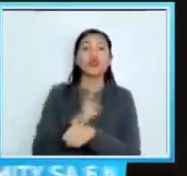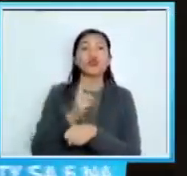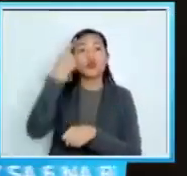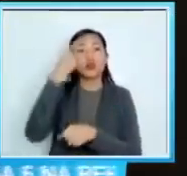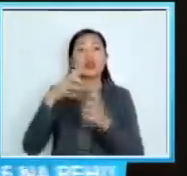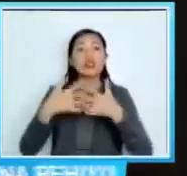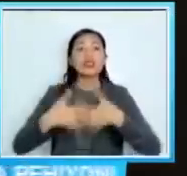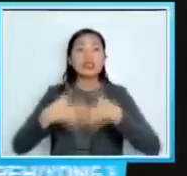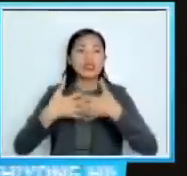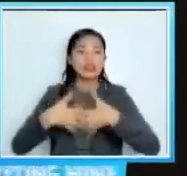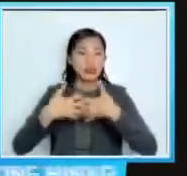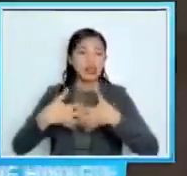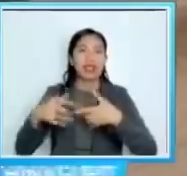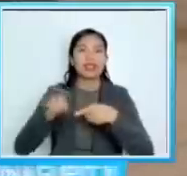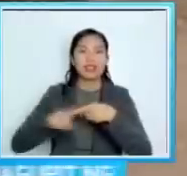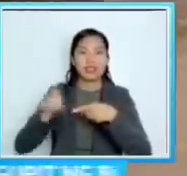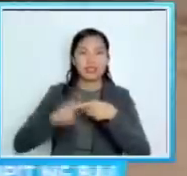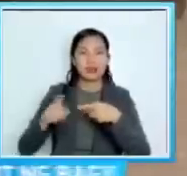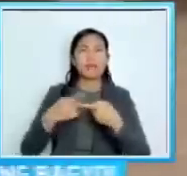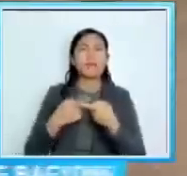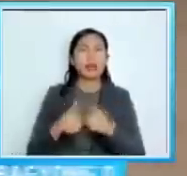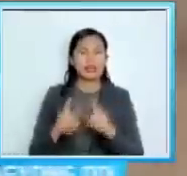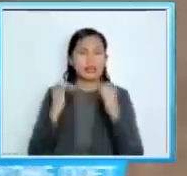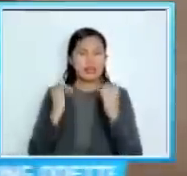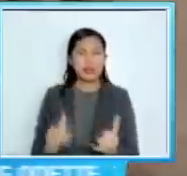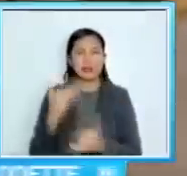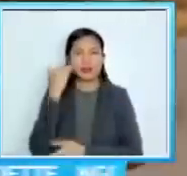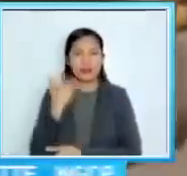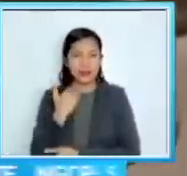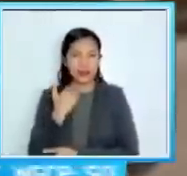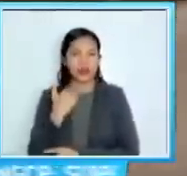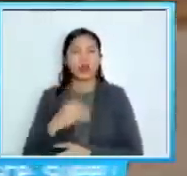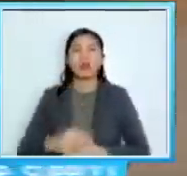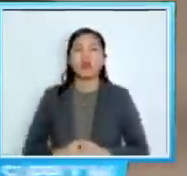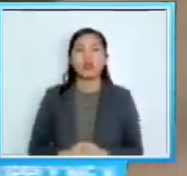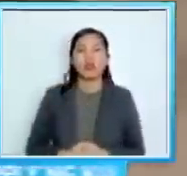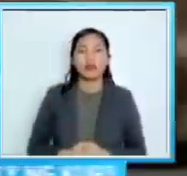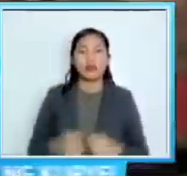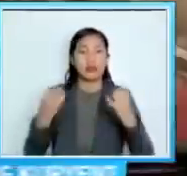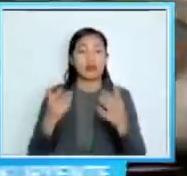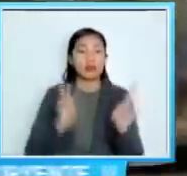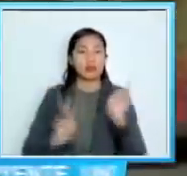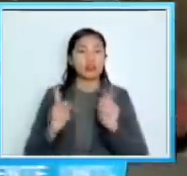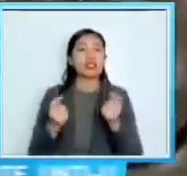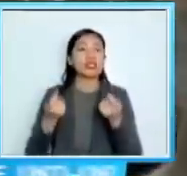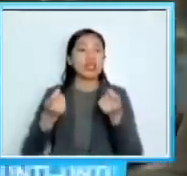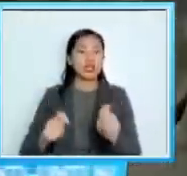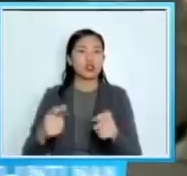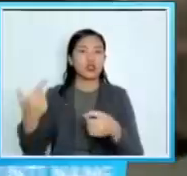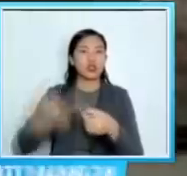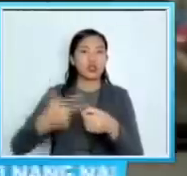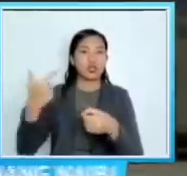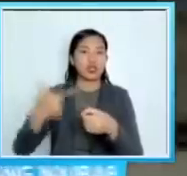sadyang kulang pa rin talaga ang supply ng gasolina. Marami rin na nagbabakas sakaling makapag karga o makapagkarga ng gasolina kahit sa